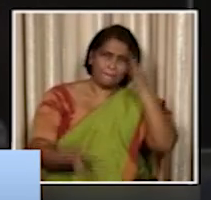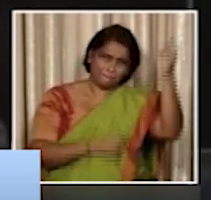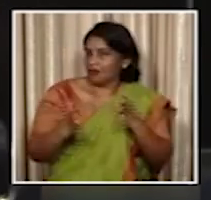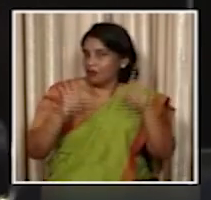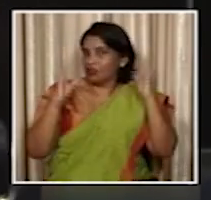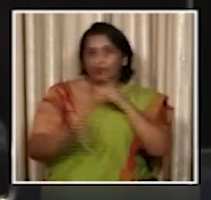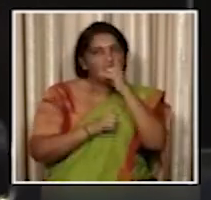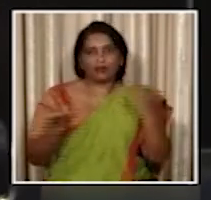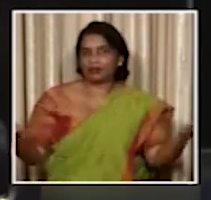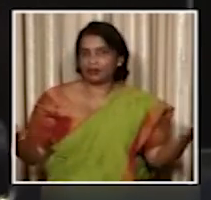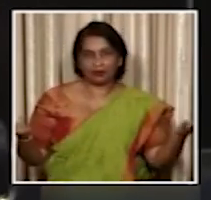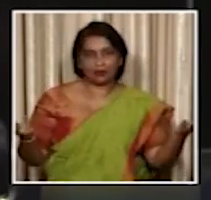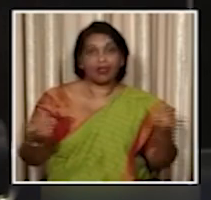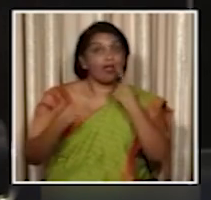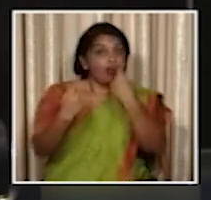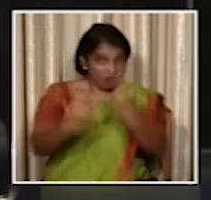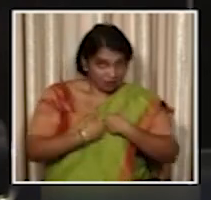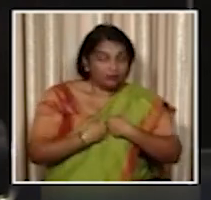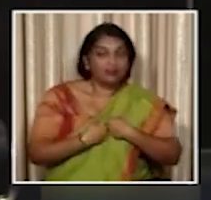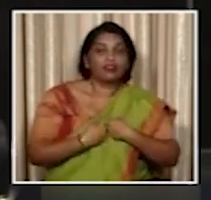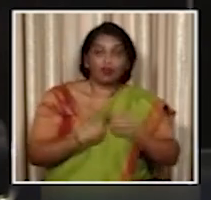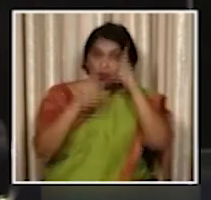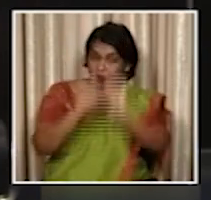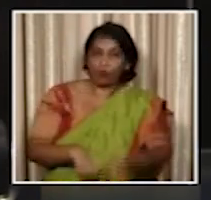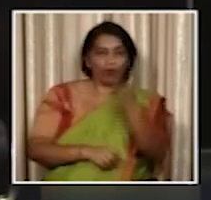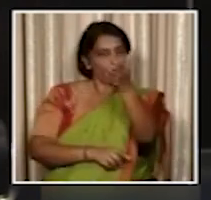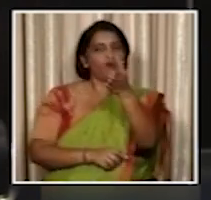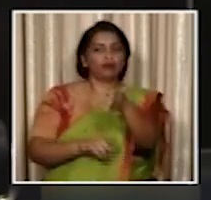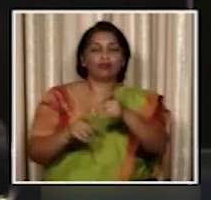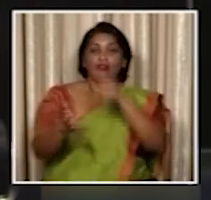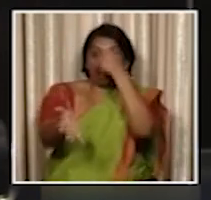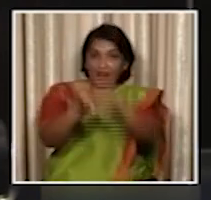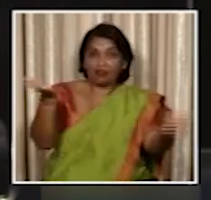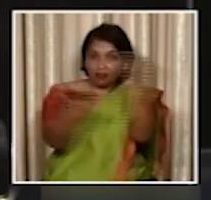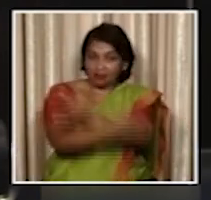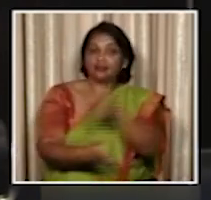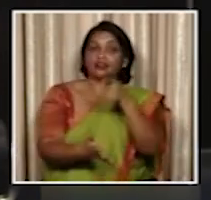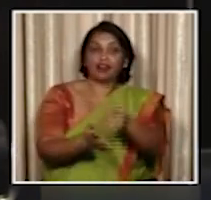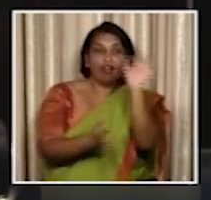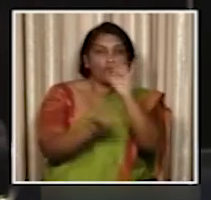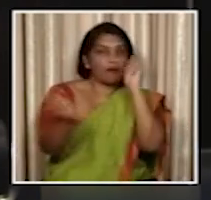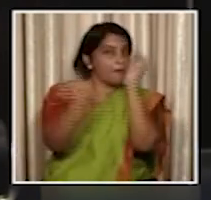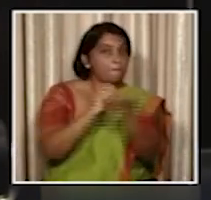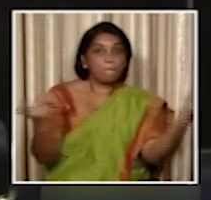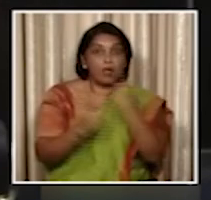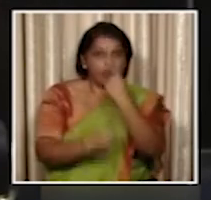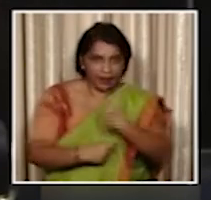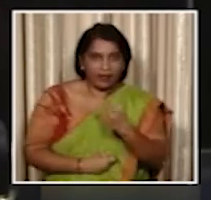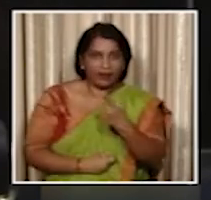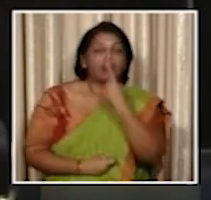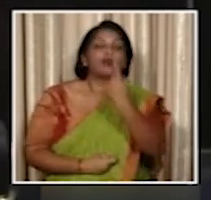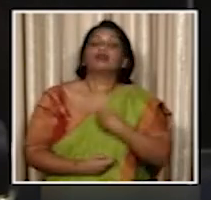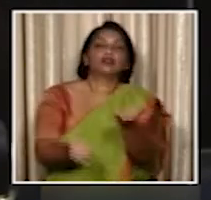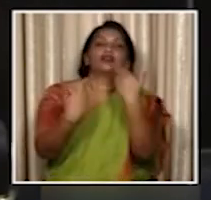පිස්සෝනේ. අපිට කියනවාද ඔයගොල්ලෝ ඔය අස්සම් කරපු agreement එක ඊස් පිල්ලක් පා පිල්ලක් වෙනස් කරන්න බෑ කියලා. කියන්න